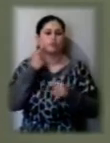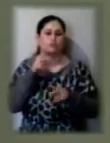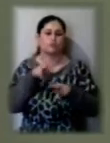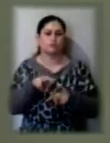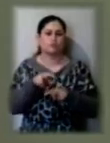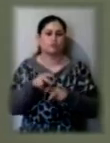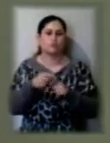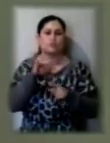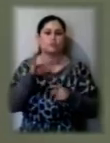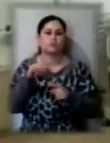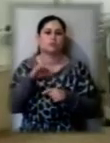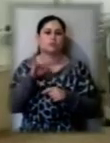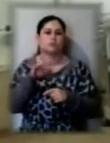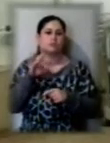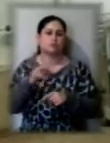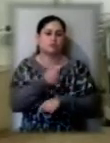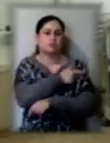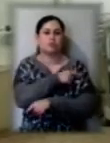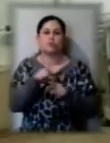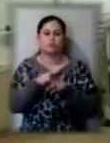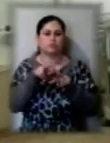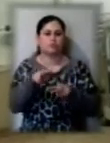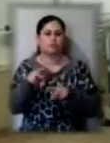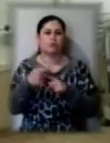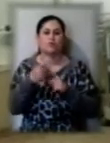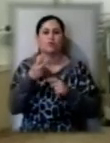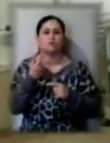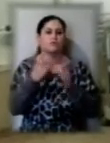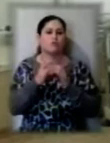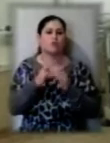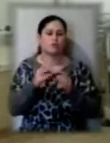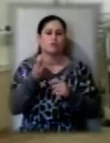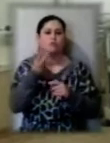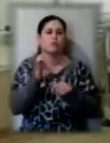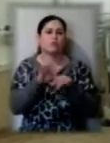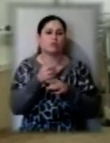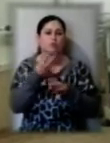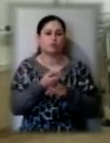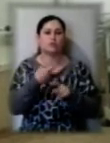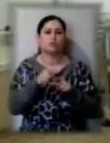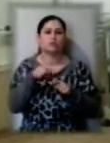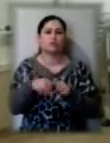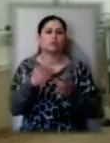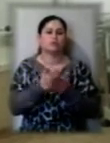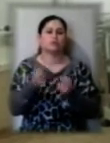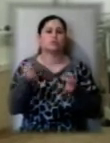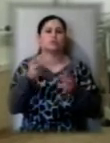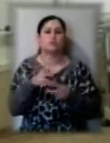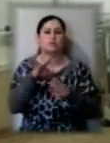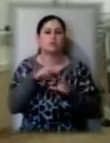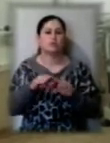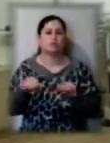і санітарки. Тут, як правило, два ліжечка, двоє хворих, тут є спеціальні матраси, тут